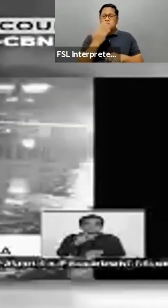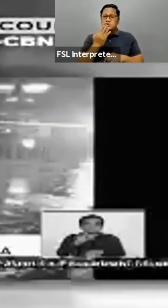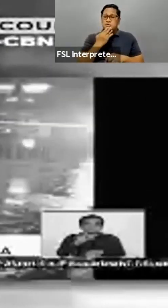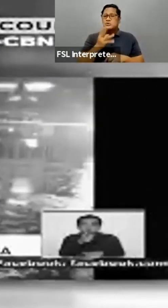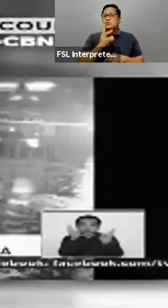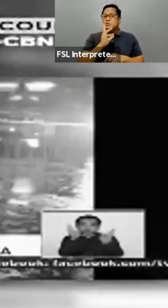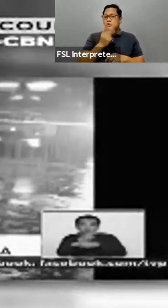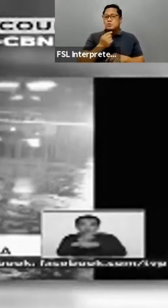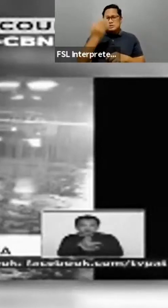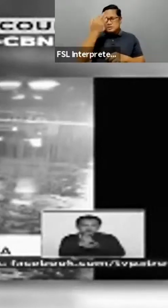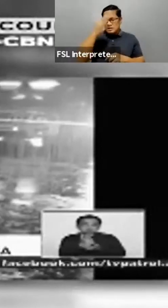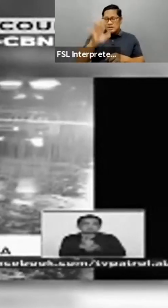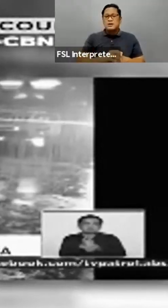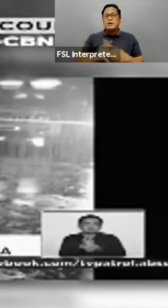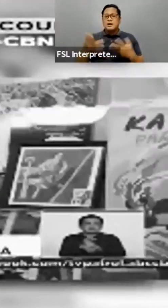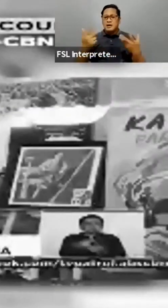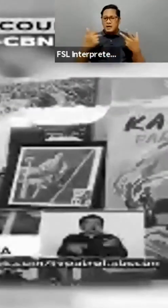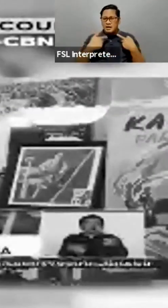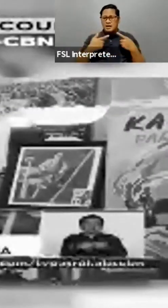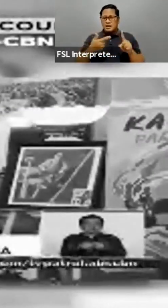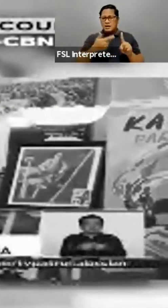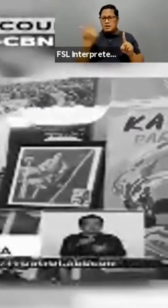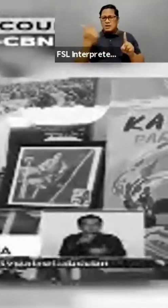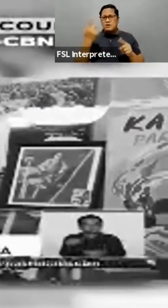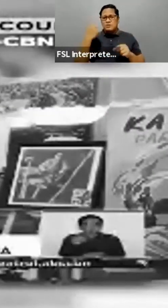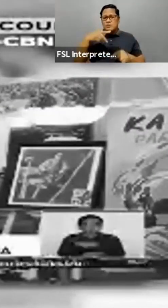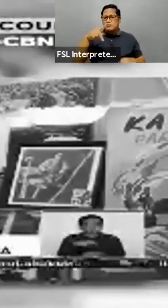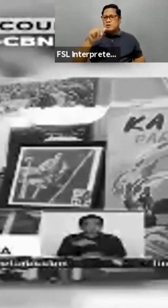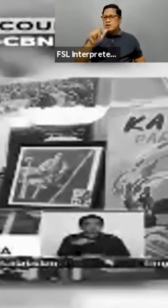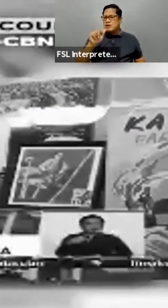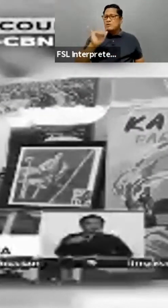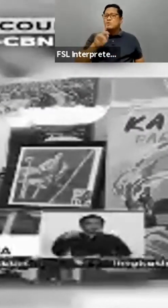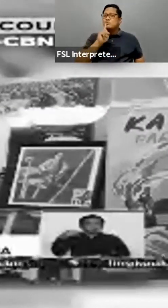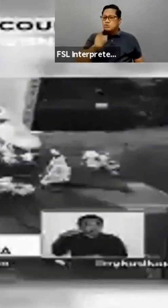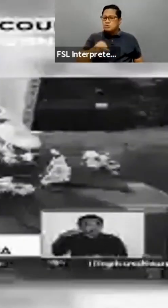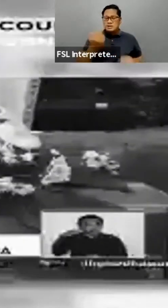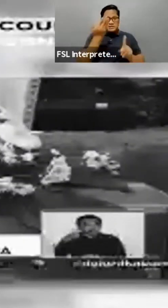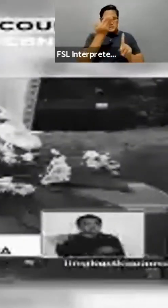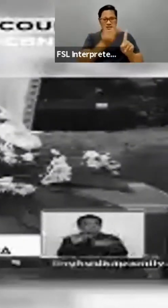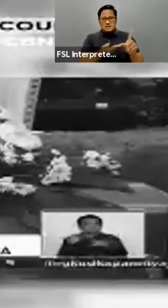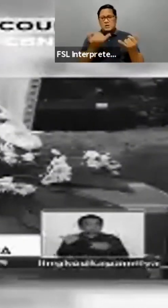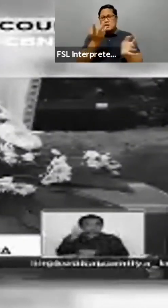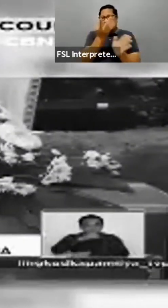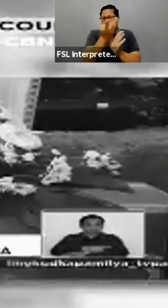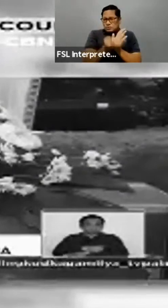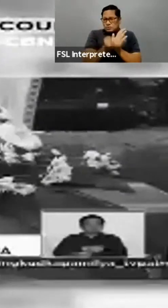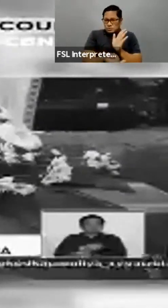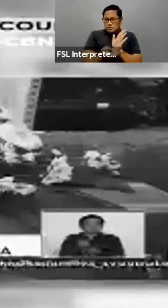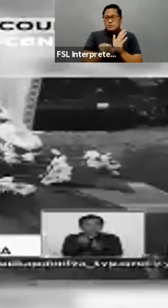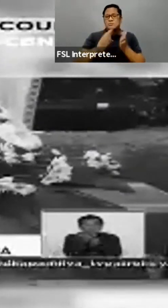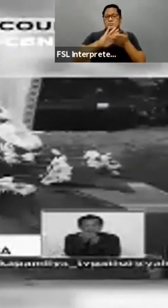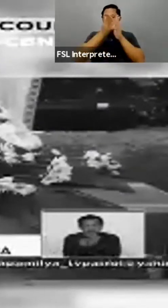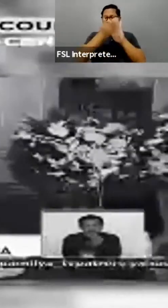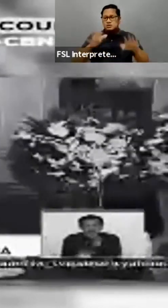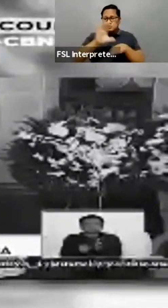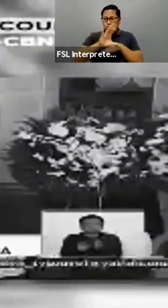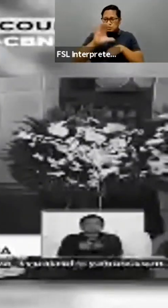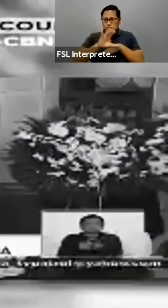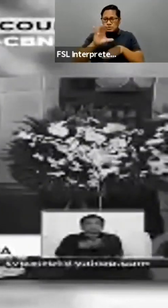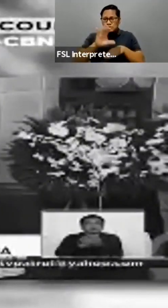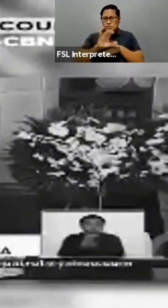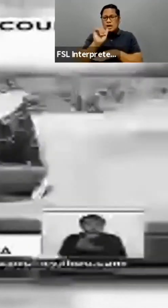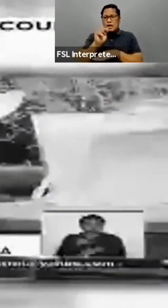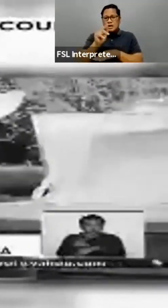salarin. Doble dagok ito para kay Palabay na noong araw na iyon, inilibing lang ang peace consultant at anak pawis chairman